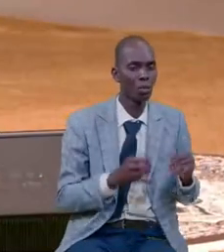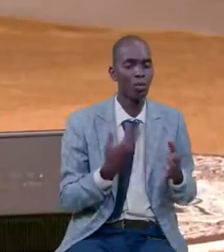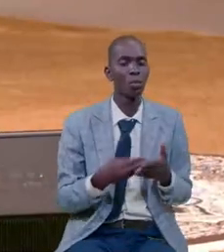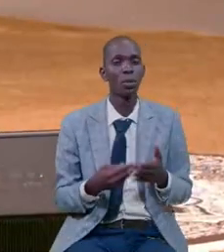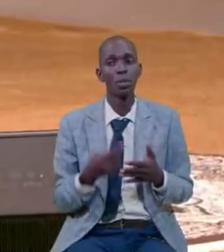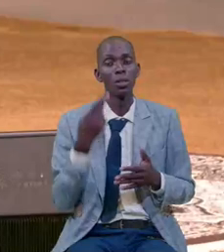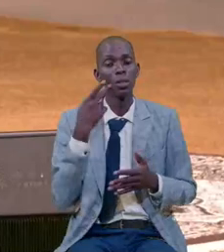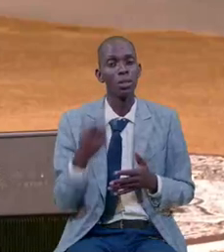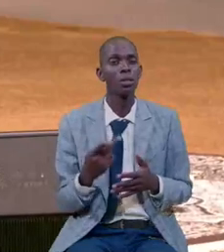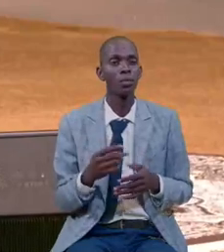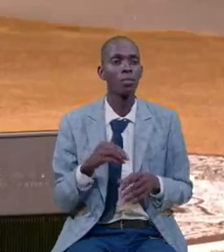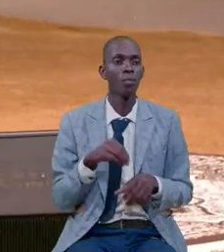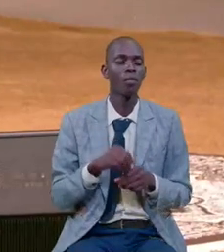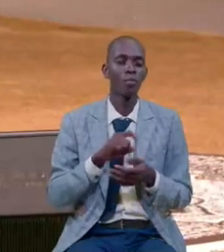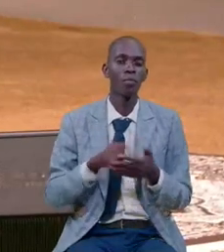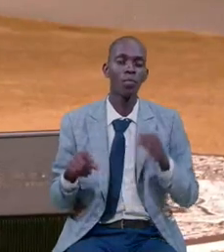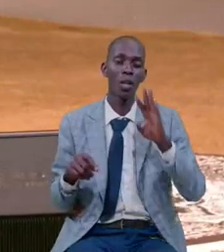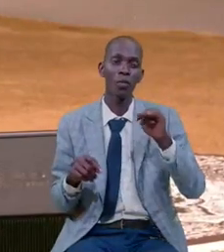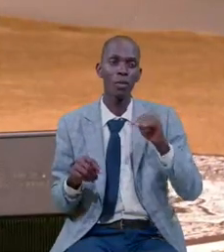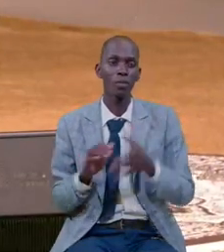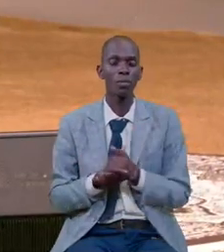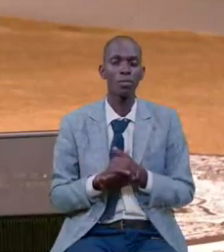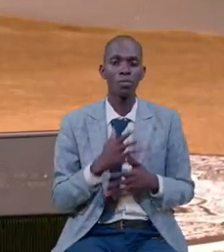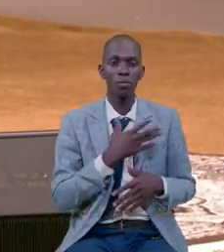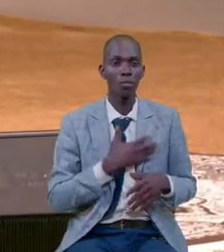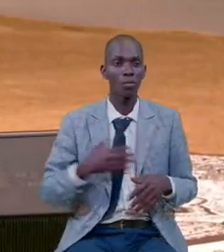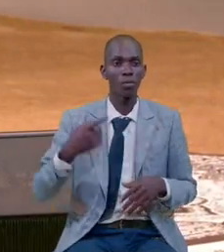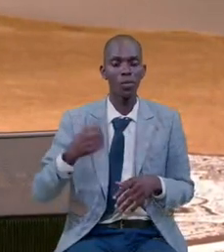Les pharisiens qui étaient avares